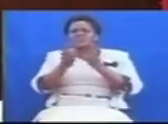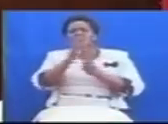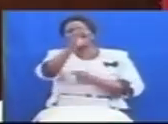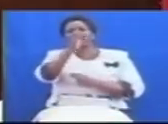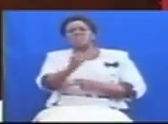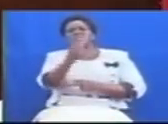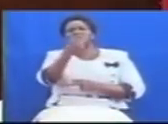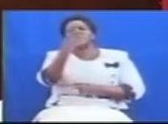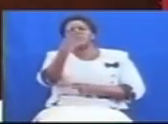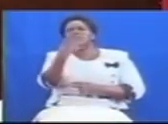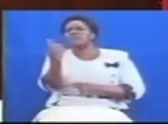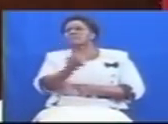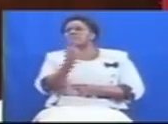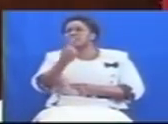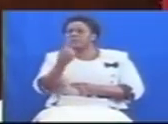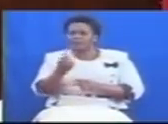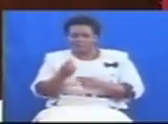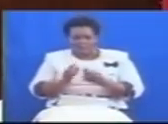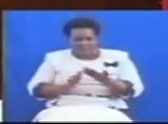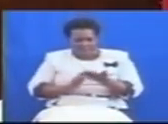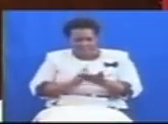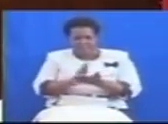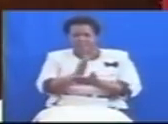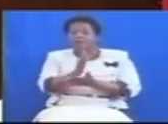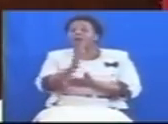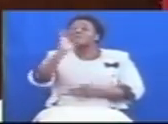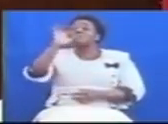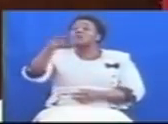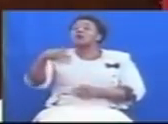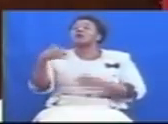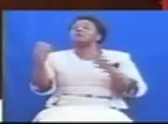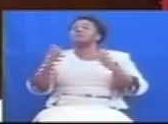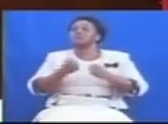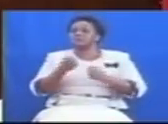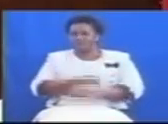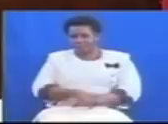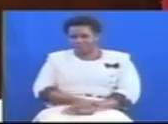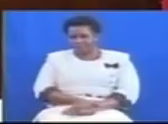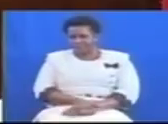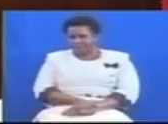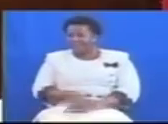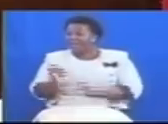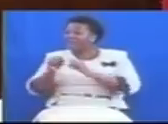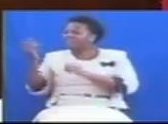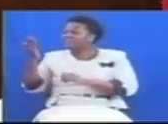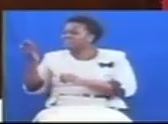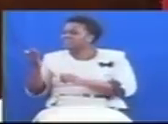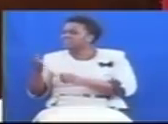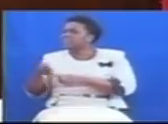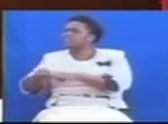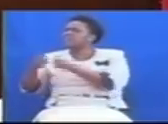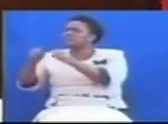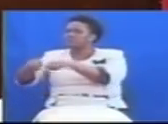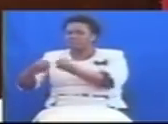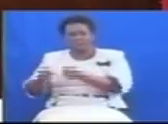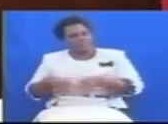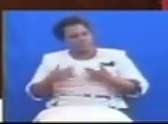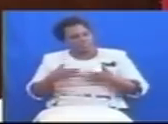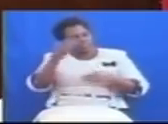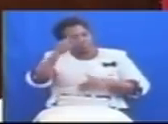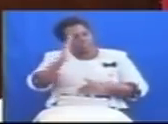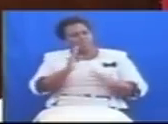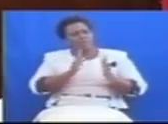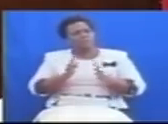ya barabara ambazo zinapitika kwa mwaka, ile tunaita good and fair. Je, serikali ina mpango